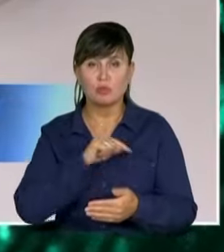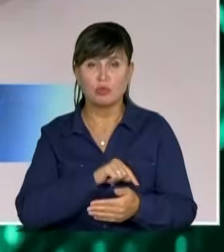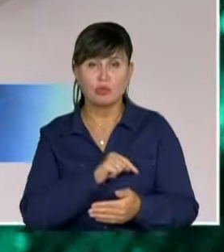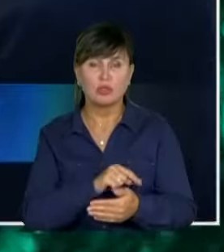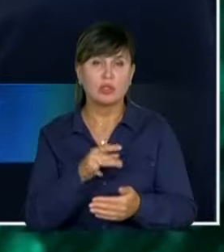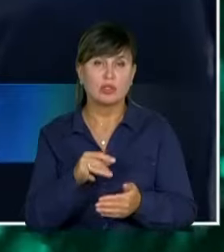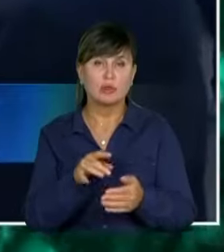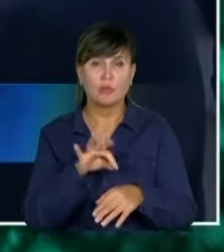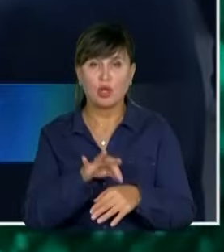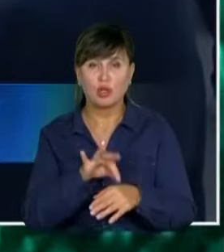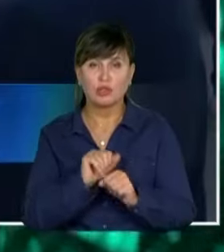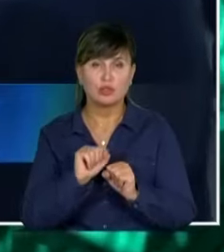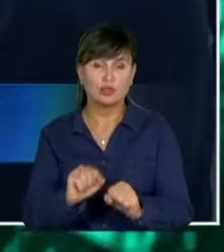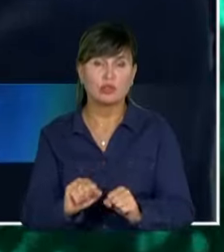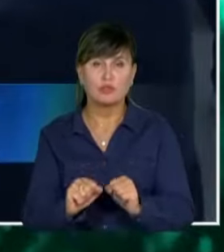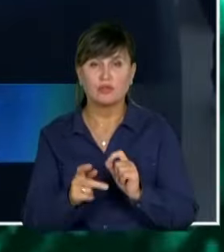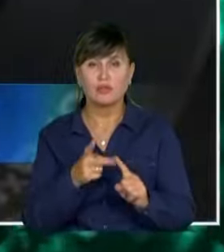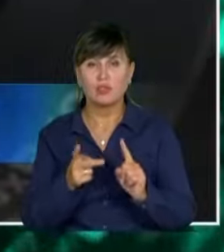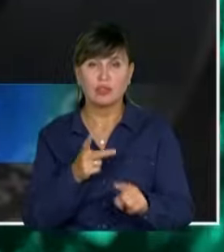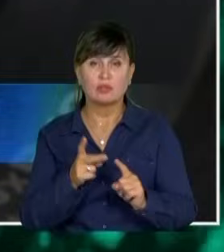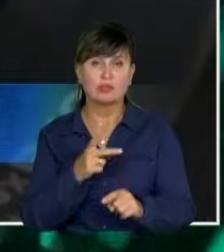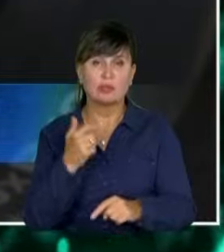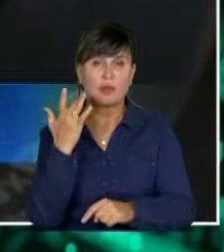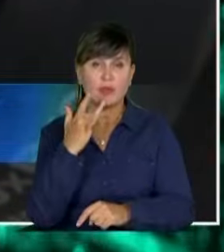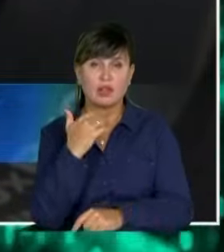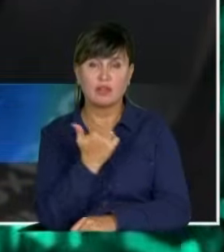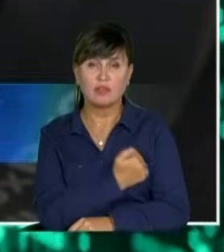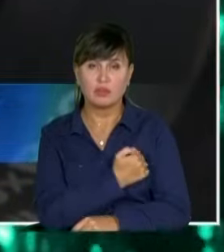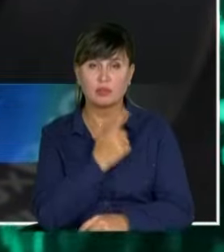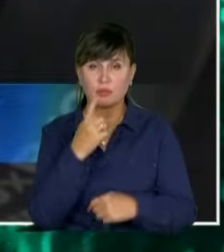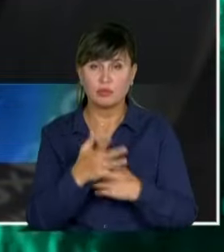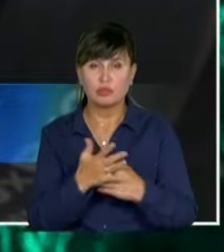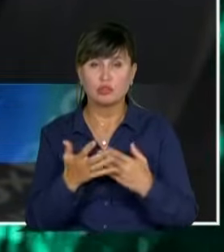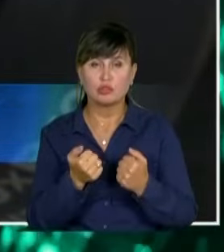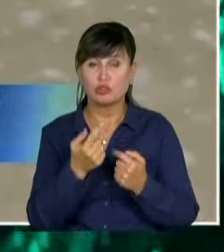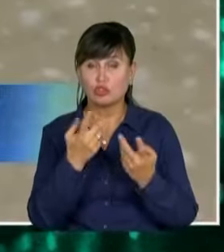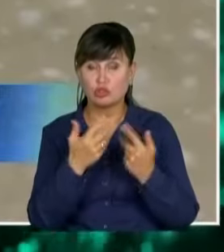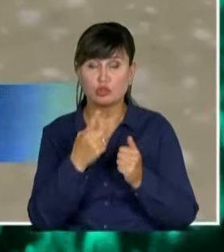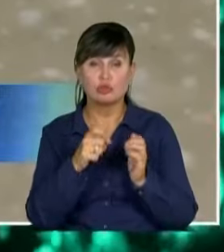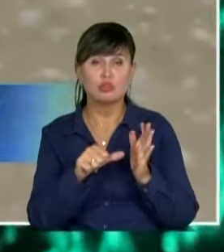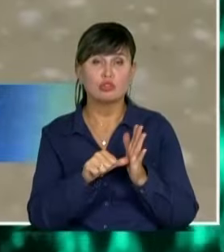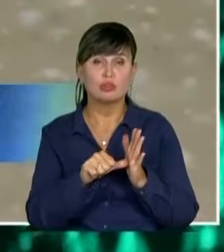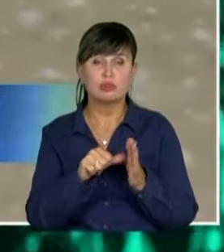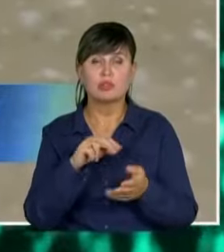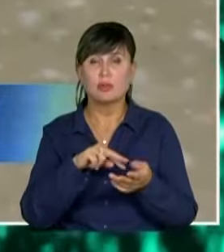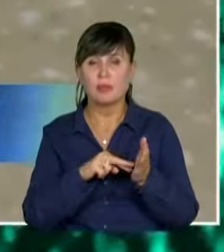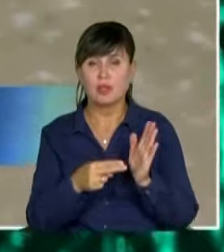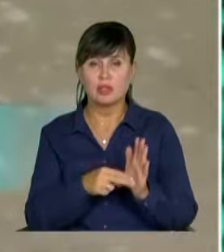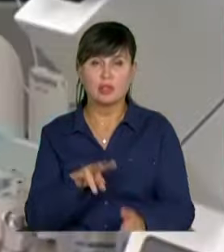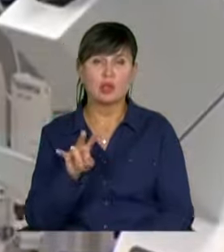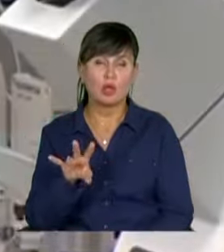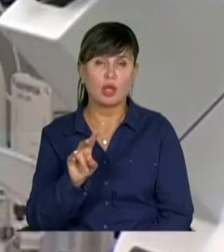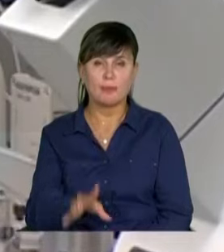заболеваний поступление второй партии американской вакцины количеством почти в 176000 доз запланировано на